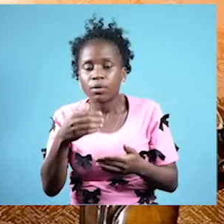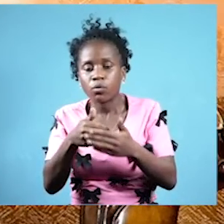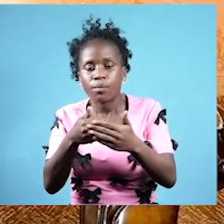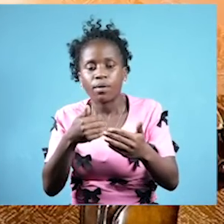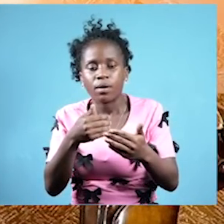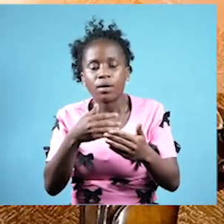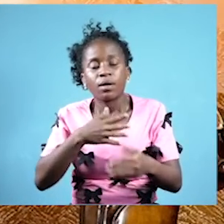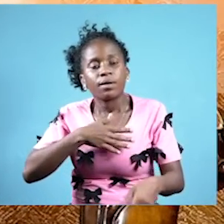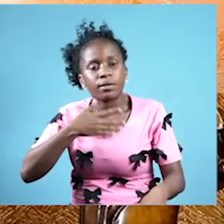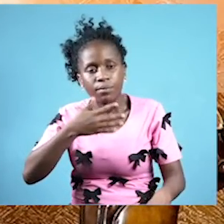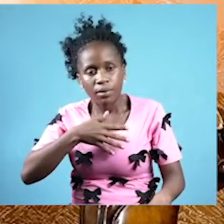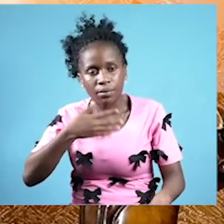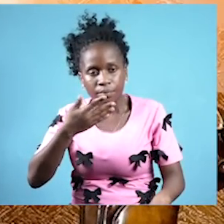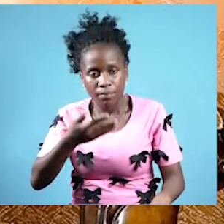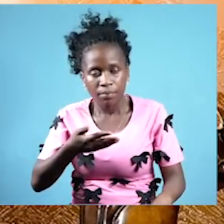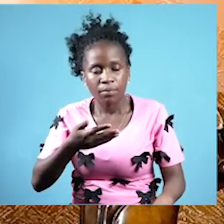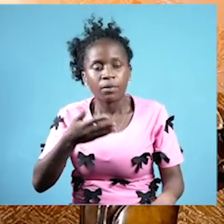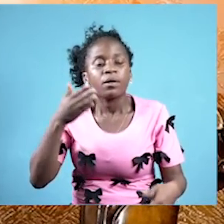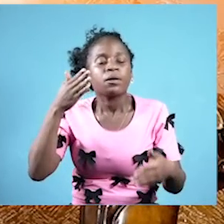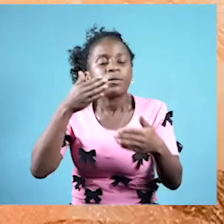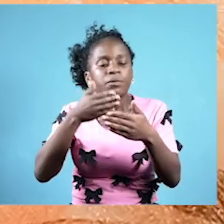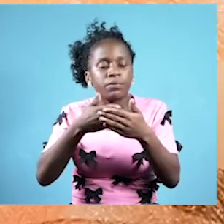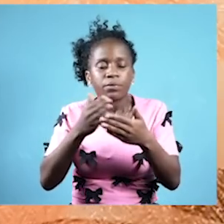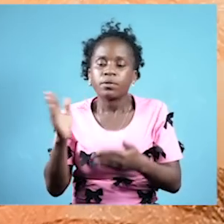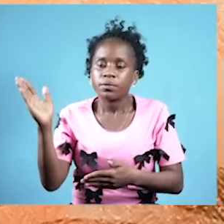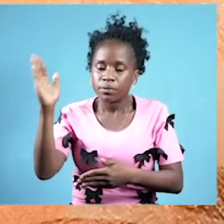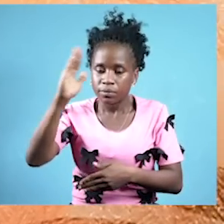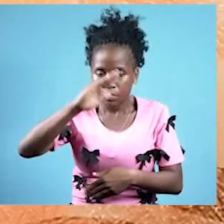Plato alisema kwamba anatamani